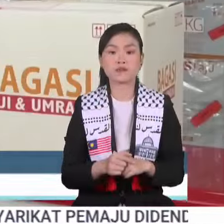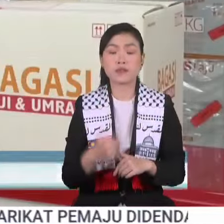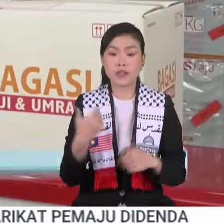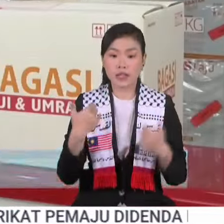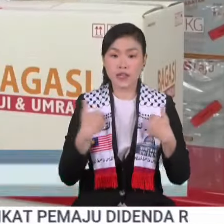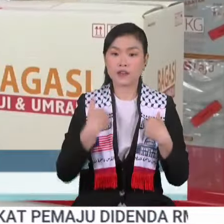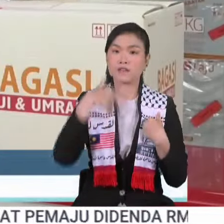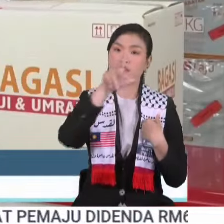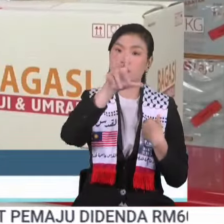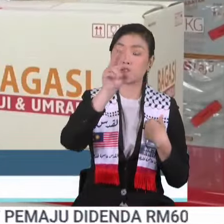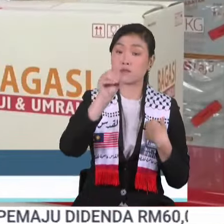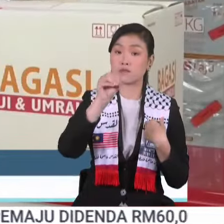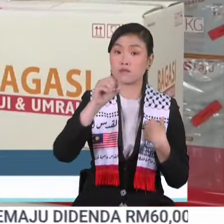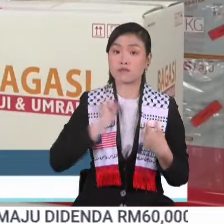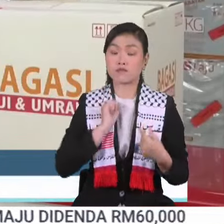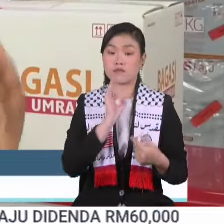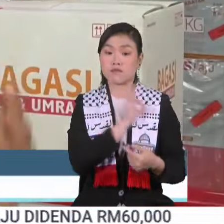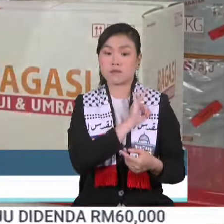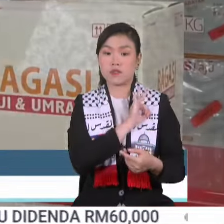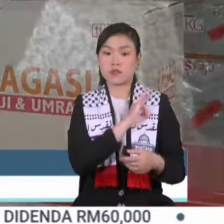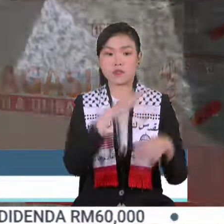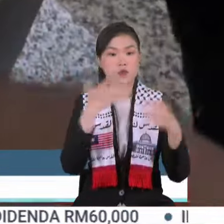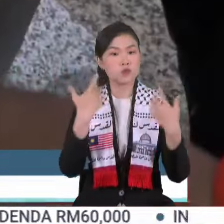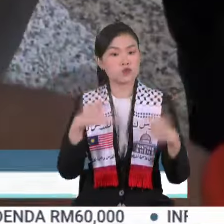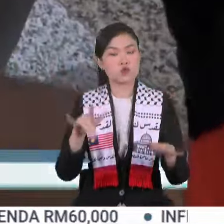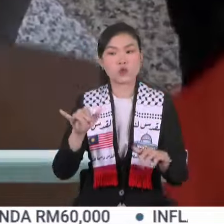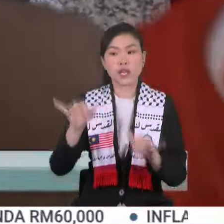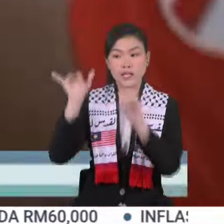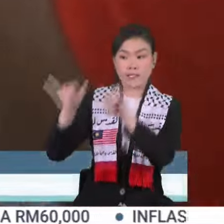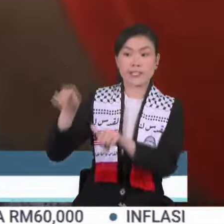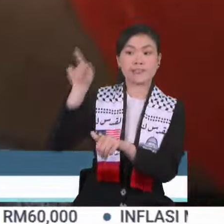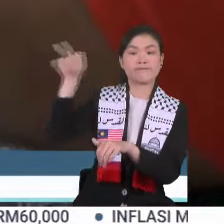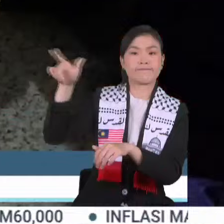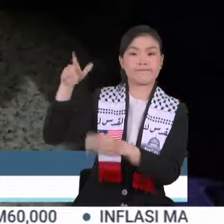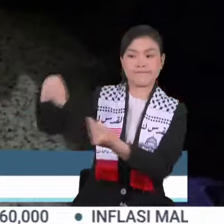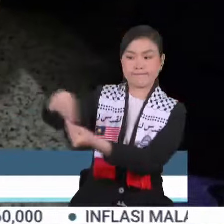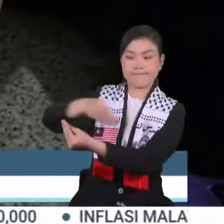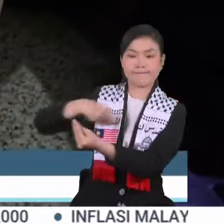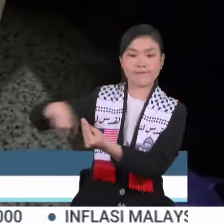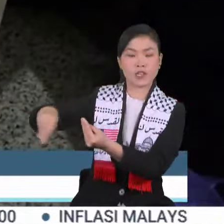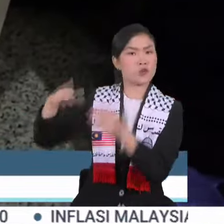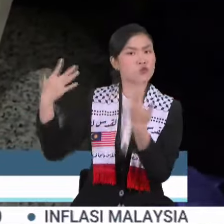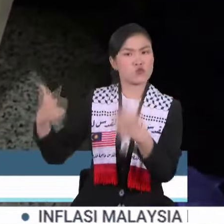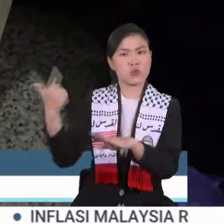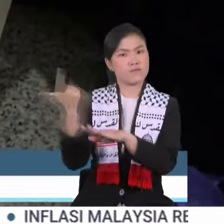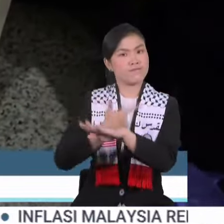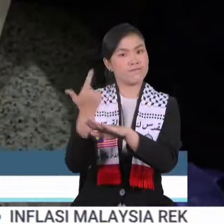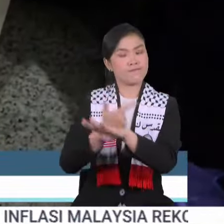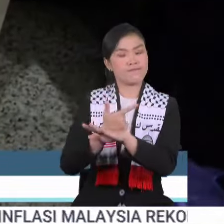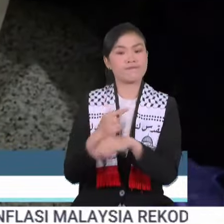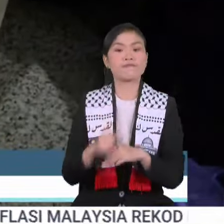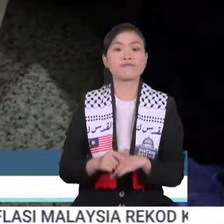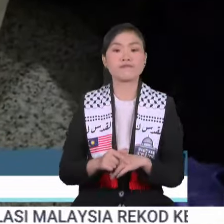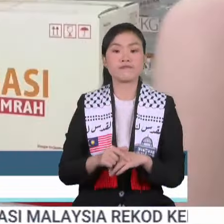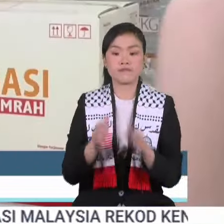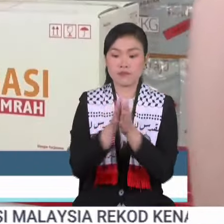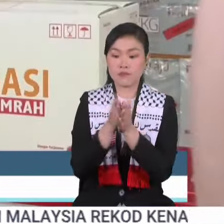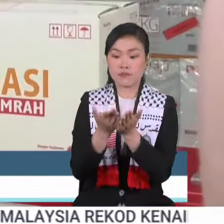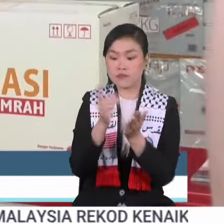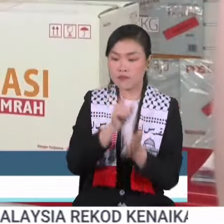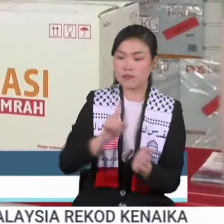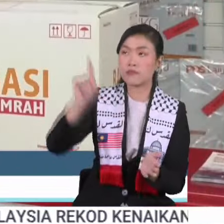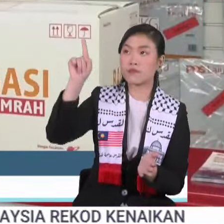ada 30 kaki tangan pos Malaysia yang sudah pun berada di Tanah Suci sekarang. Mereka adalah terlatih. Al-Quran adalah